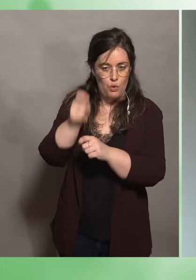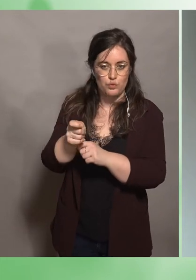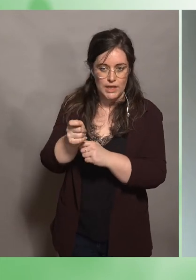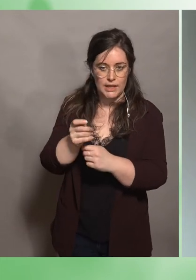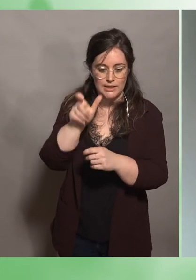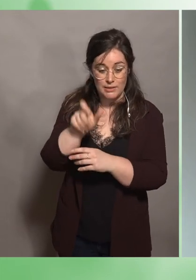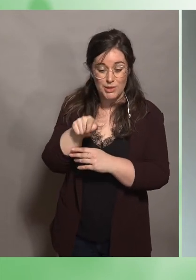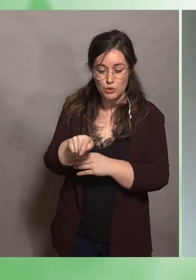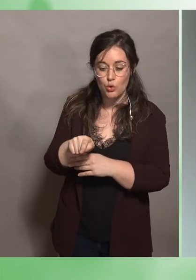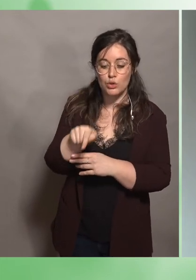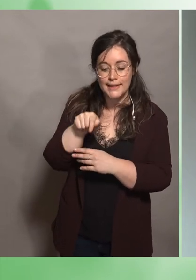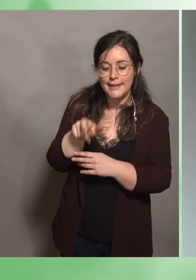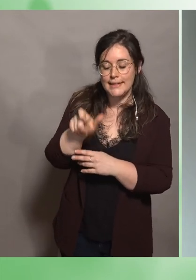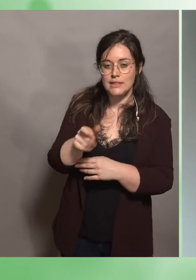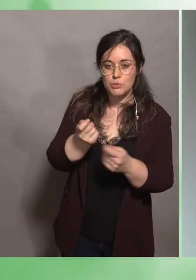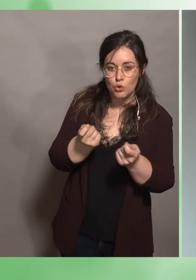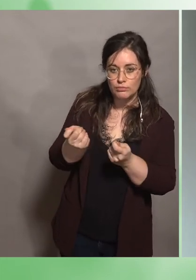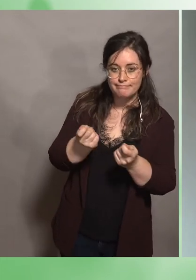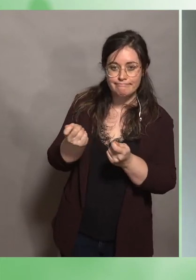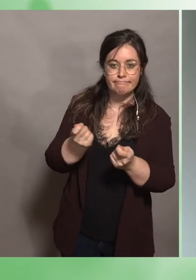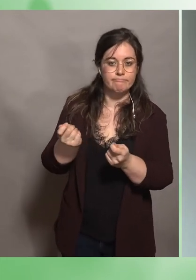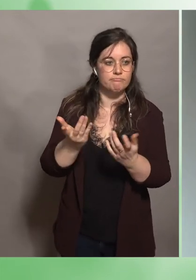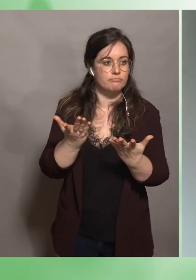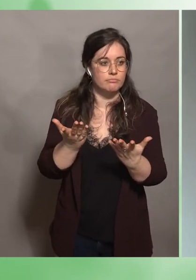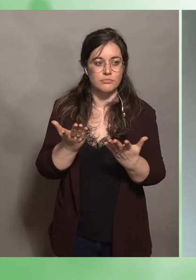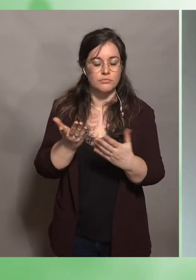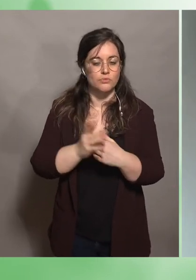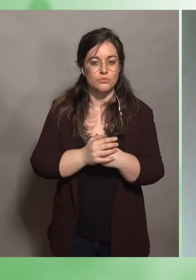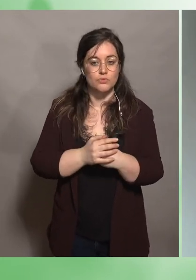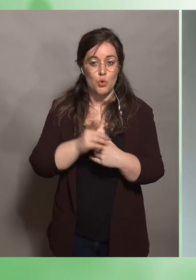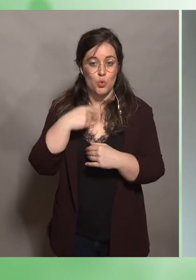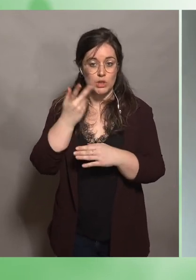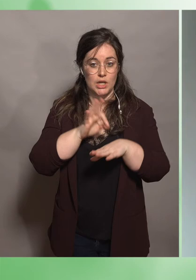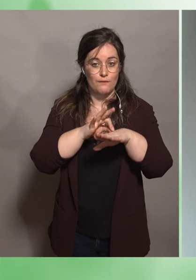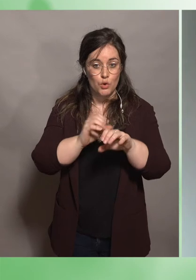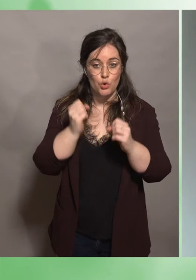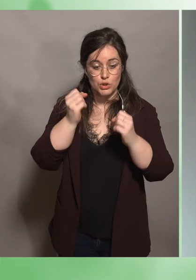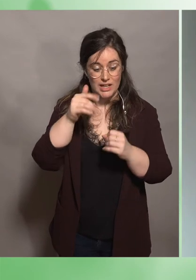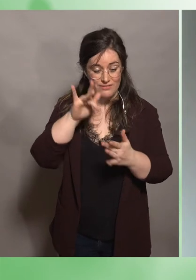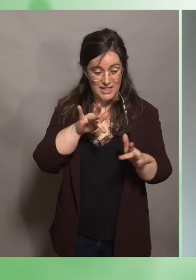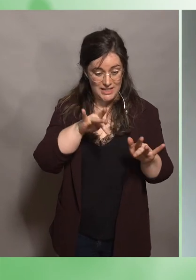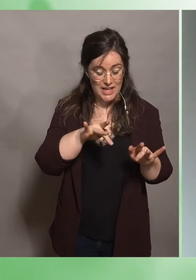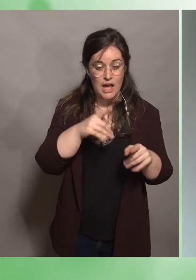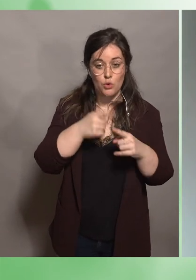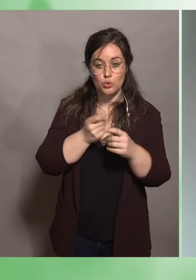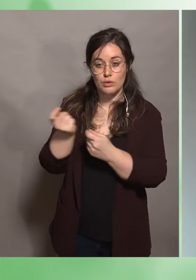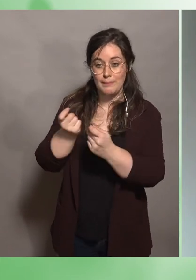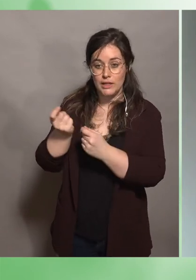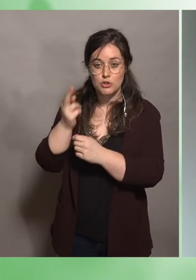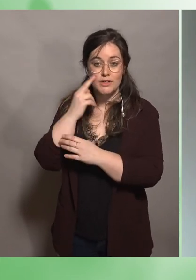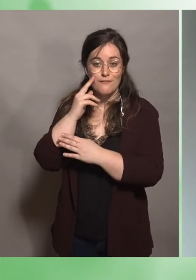die Drehscheibe ist für sowohl unsere Führungskräfte vor Ort, aber auch das Management